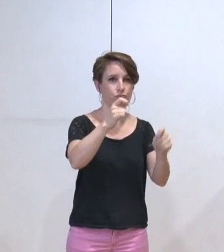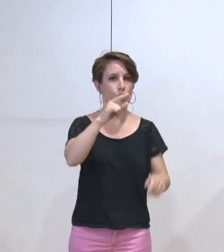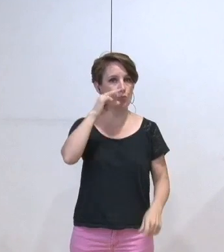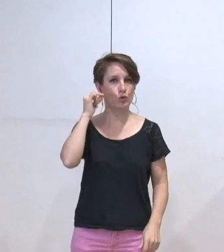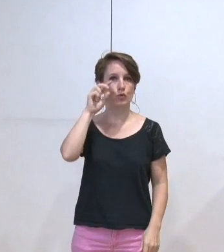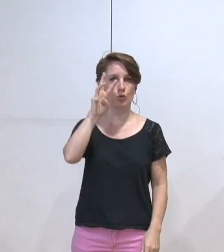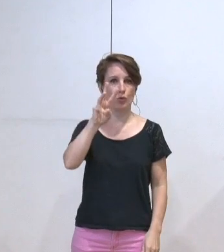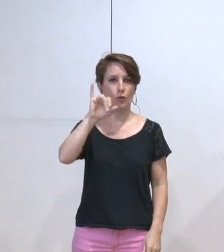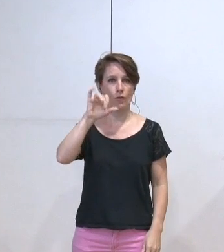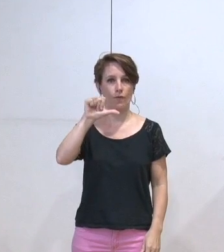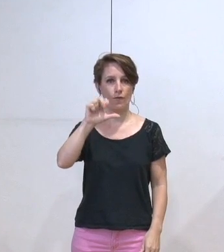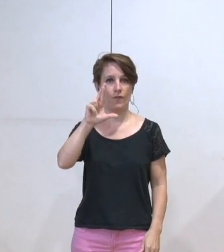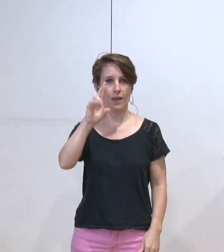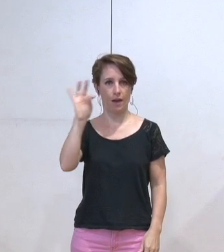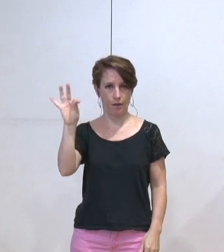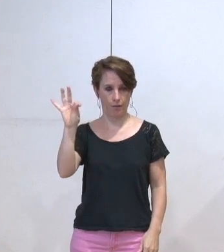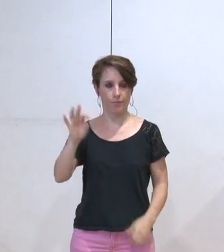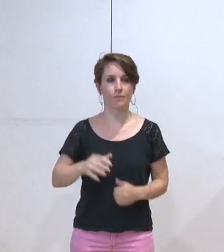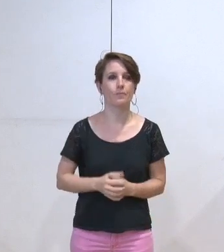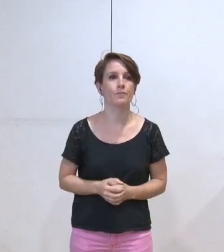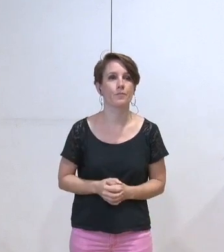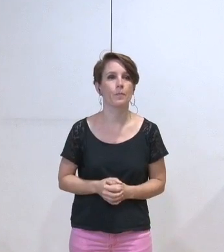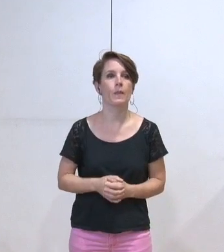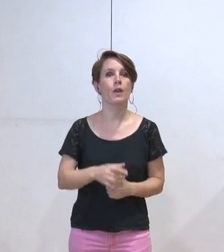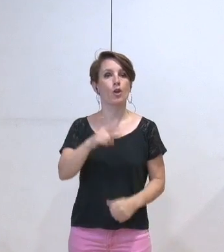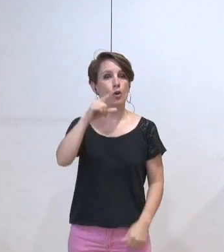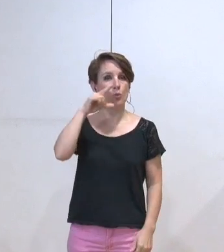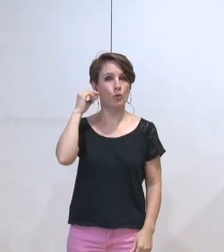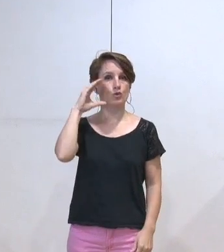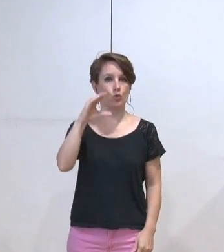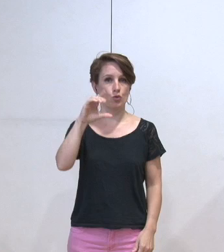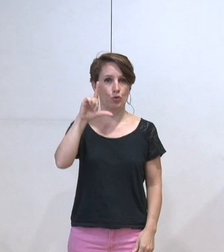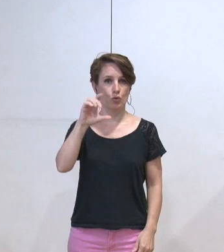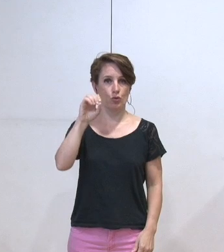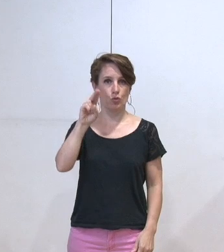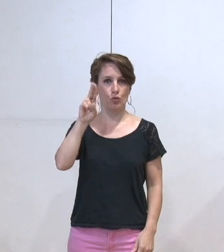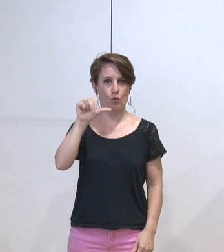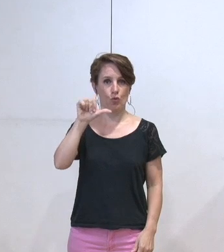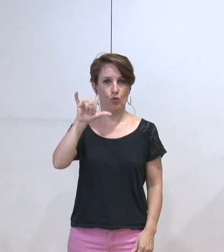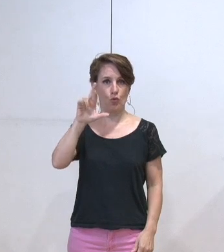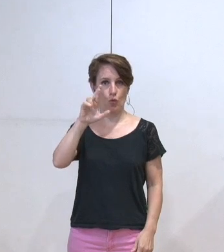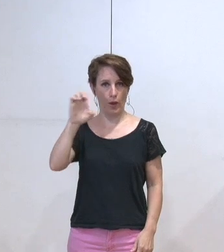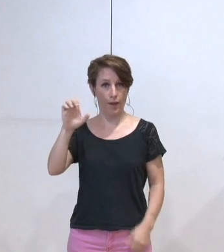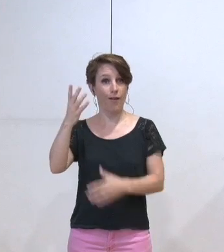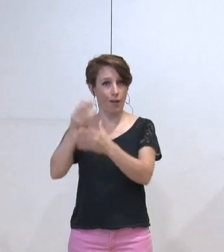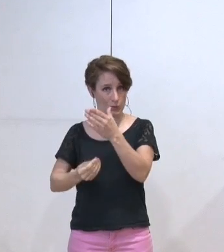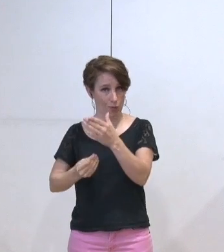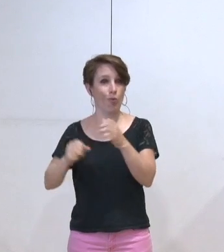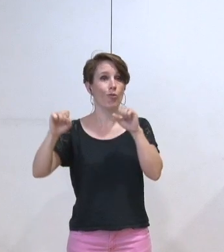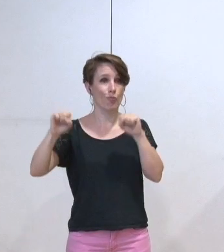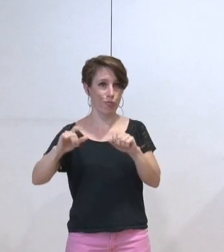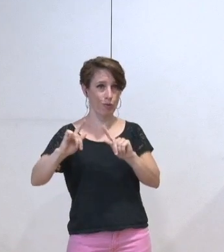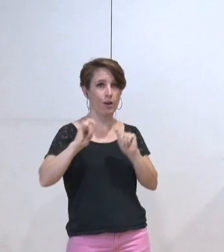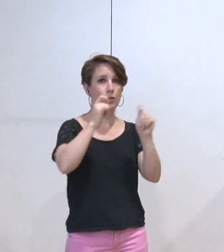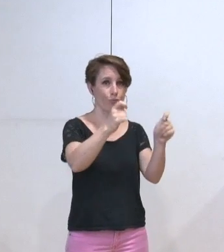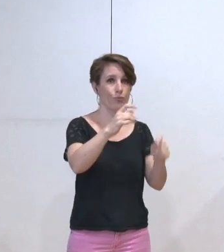bousayenne Laurence compara Emmanuel carose Marina girodelin